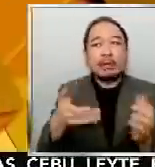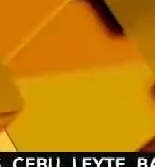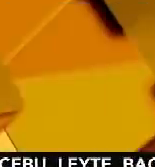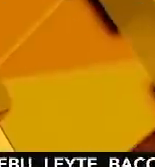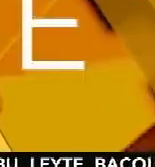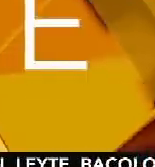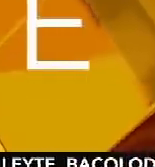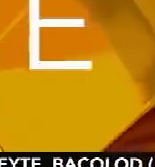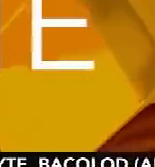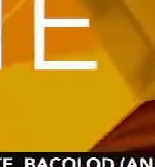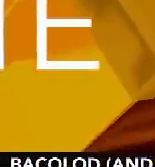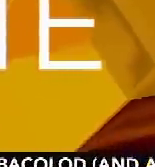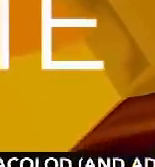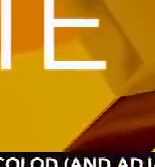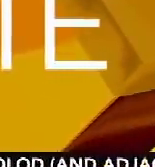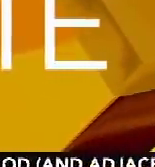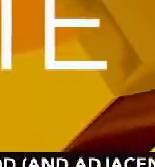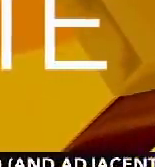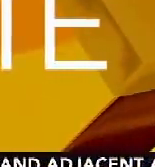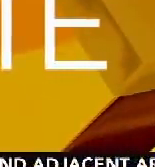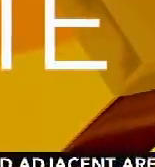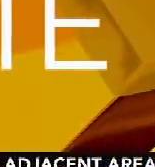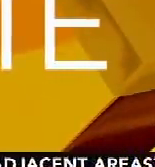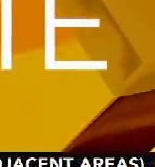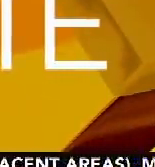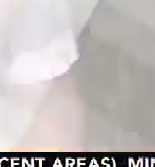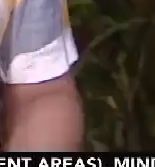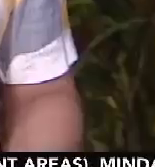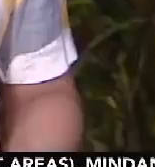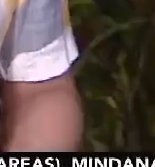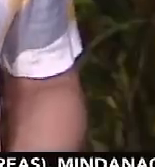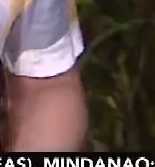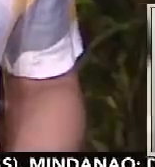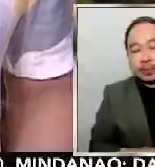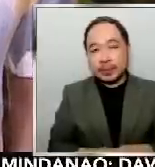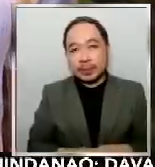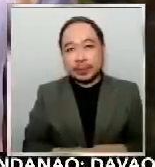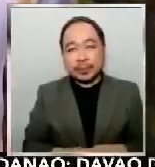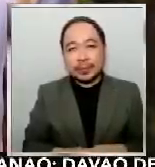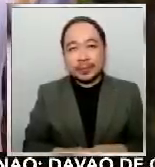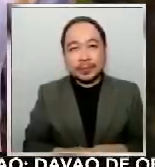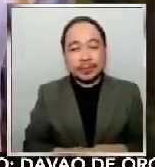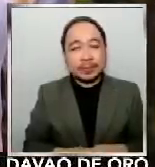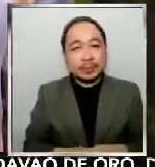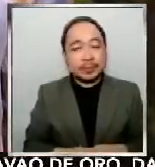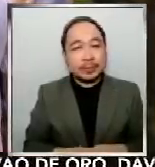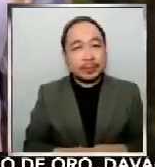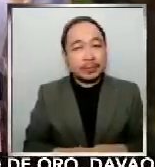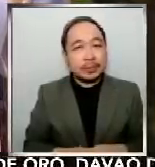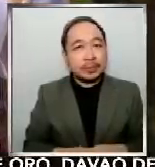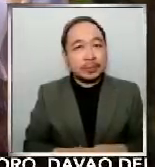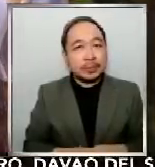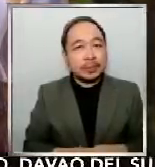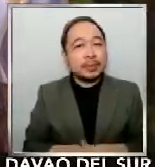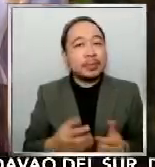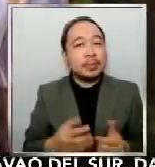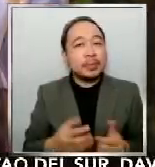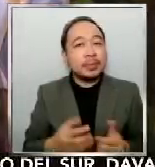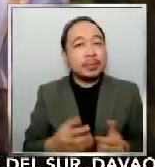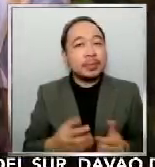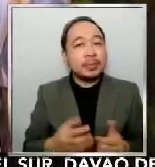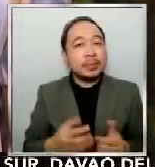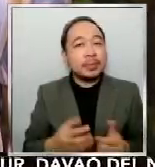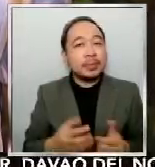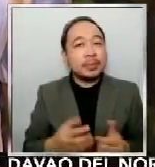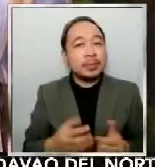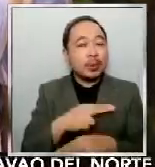And Engaged na si Miss Universe 2015 Pia Alonso